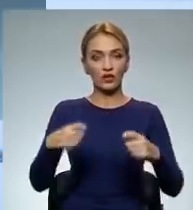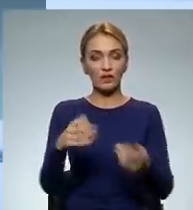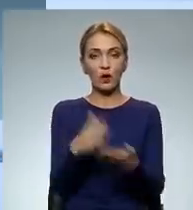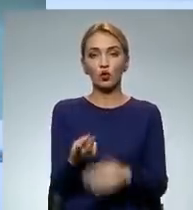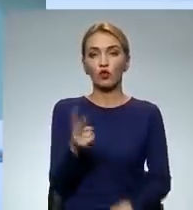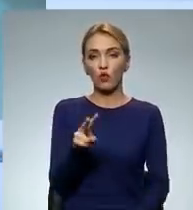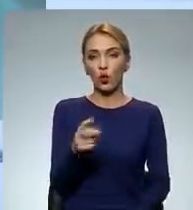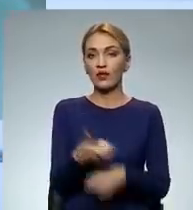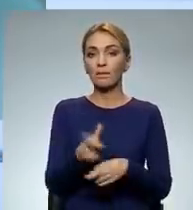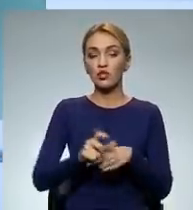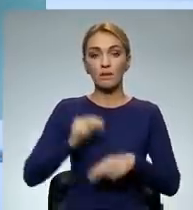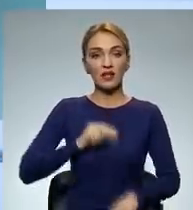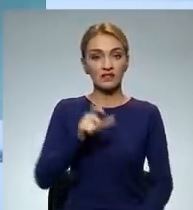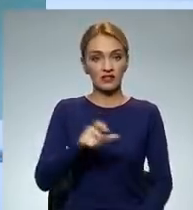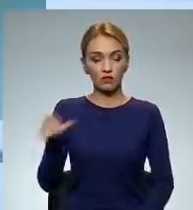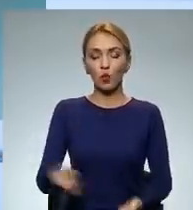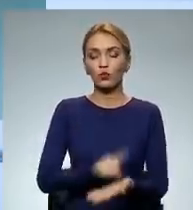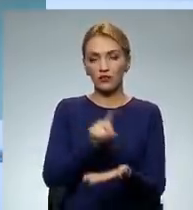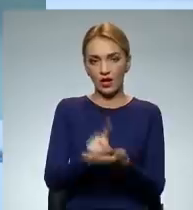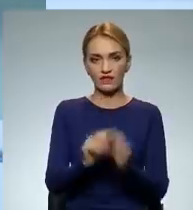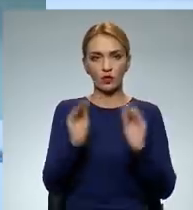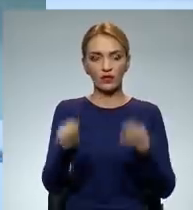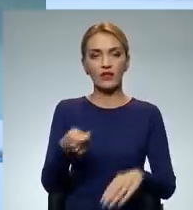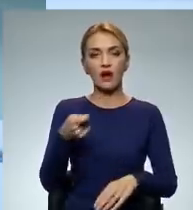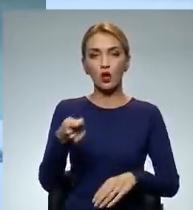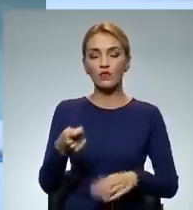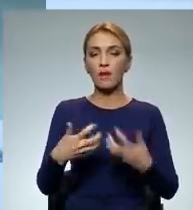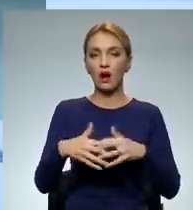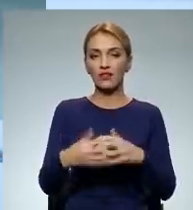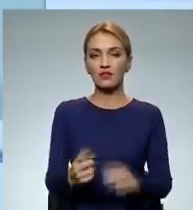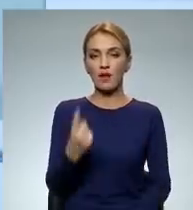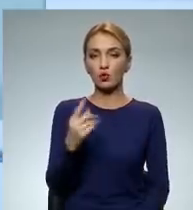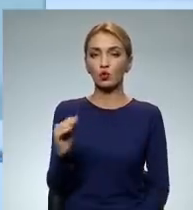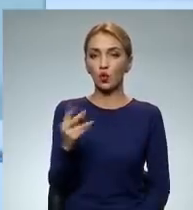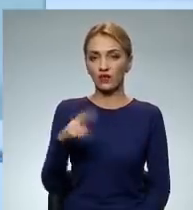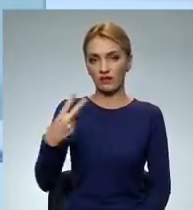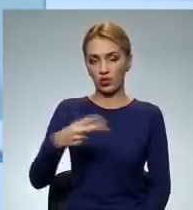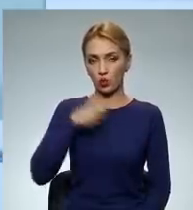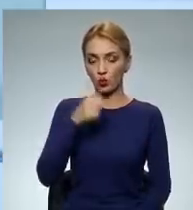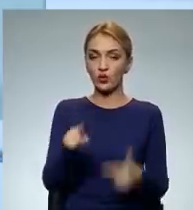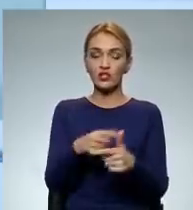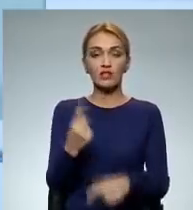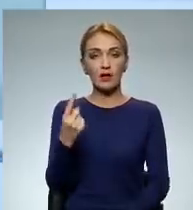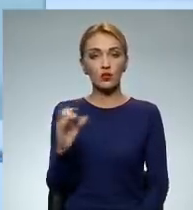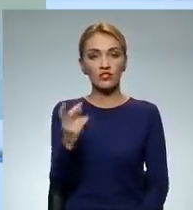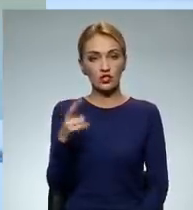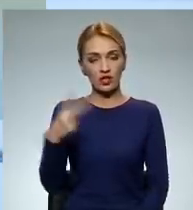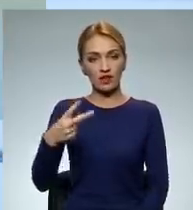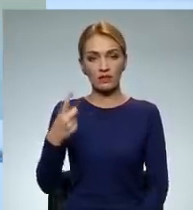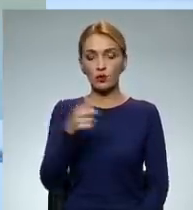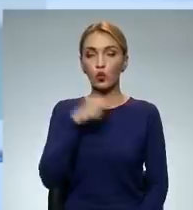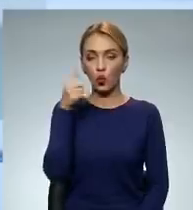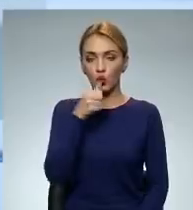більше працівників, зобов'язані встановити касові апарати з 1 жовтня 2020 року чи з 1 січня 2021